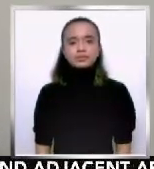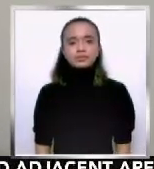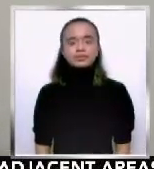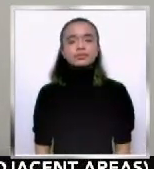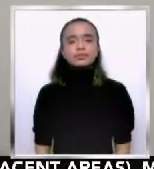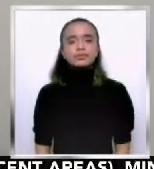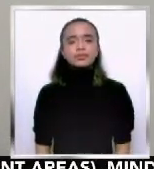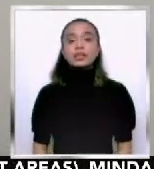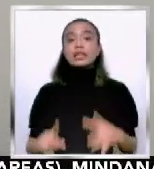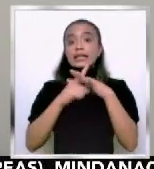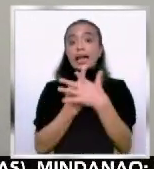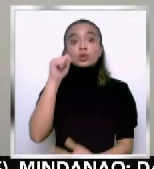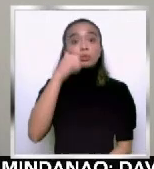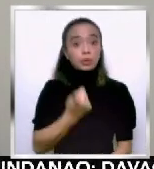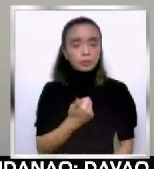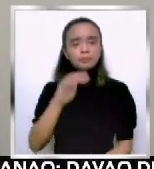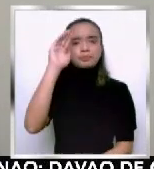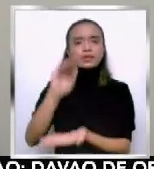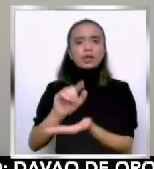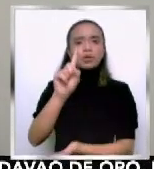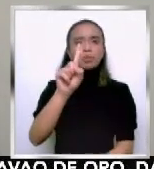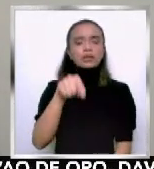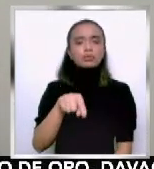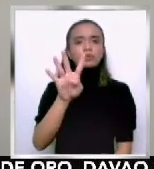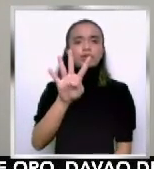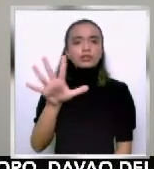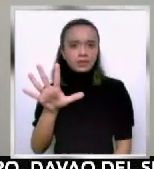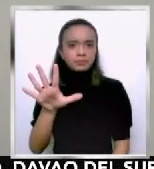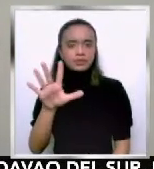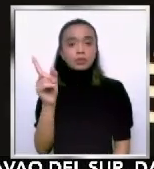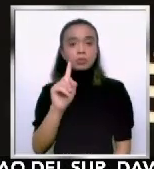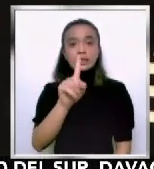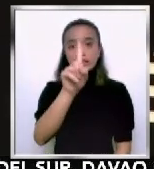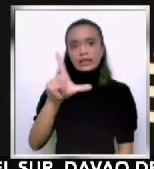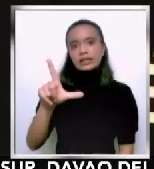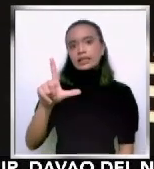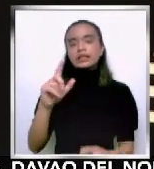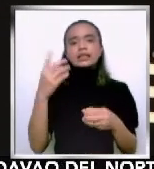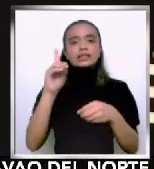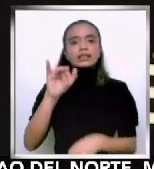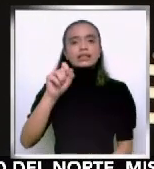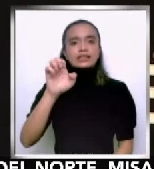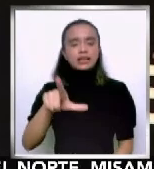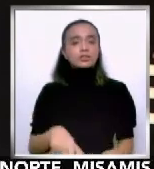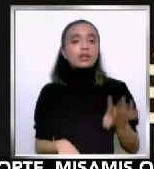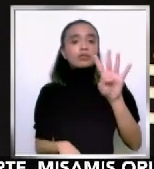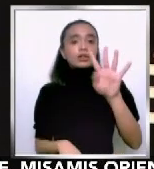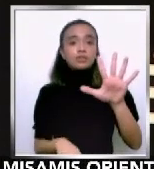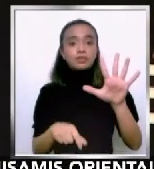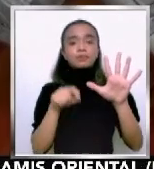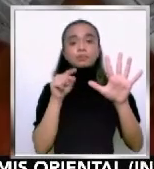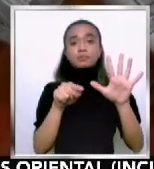Epektibo bukas, mababawasan ang piso at 45 sentimo ang kada litro ng diesel, 45 sentimo sa kada litro